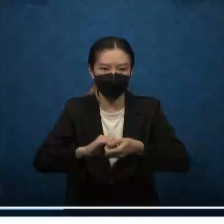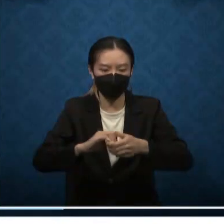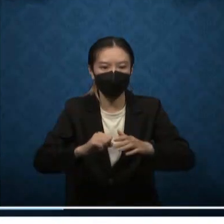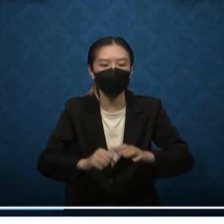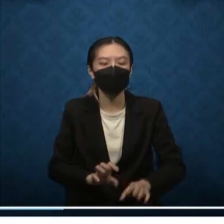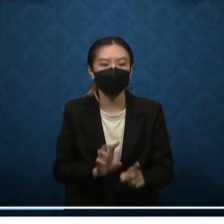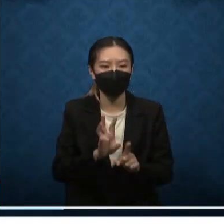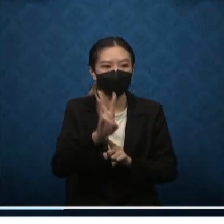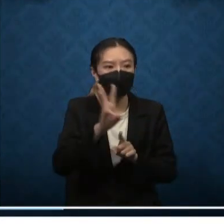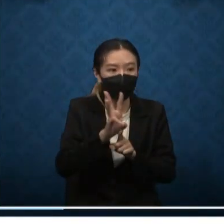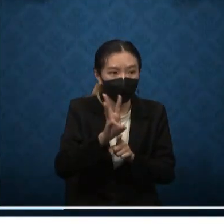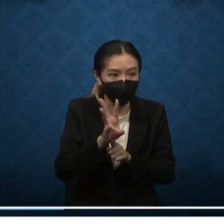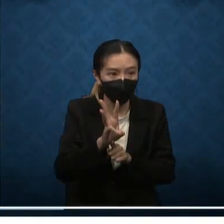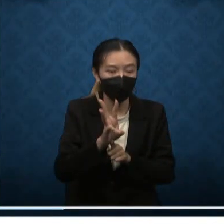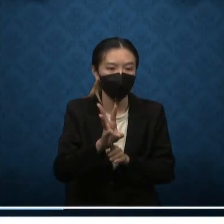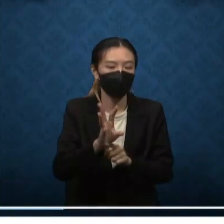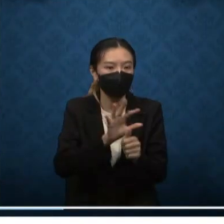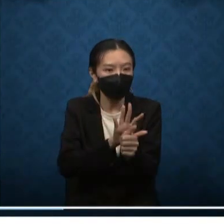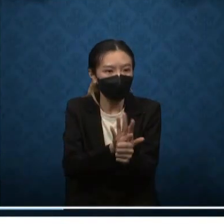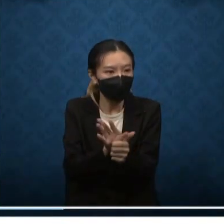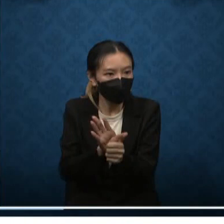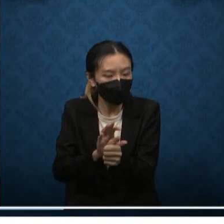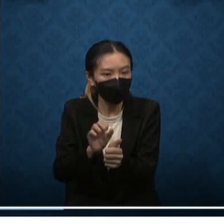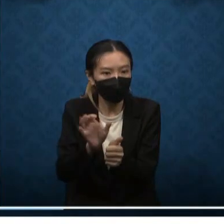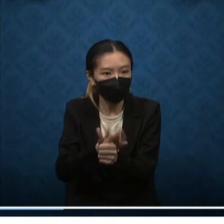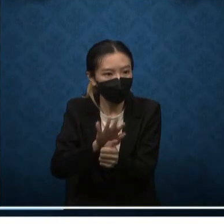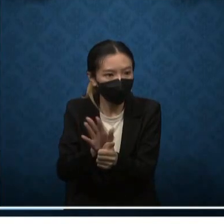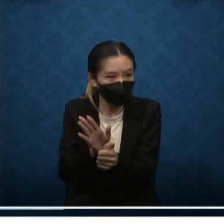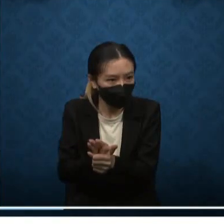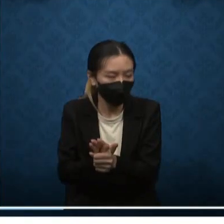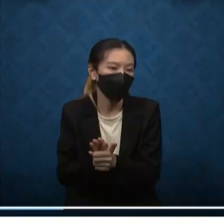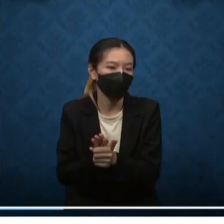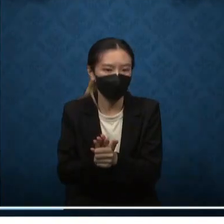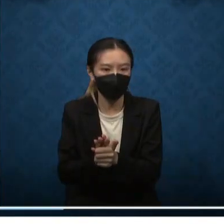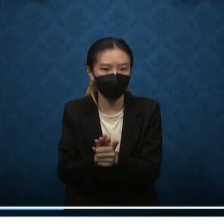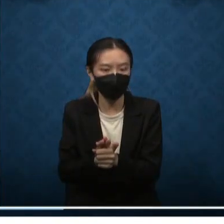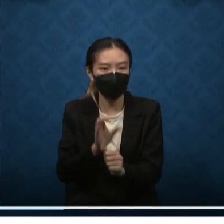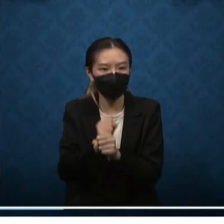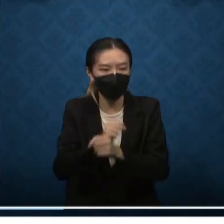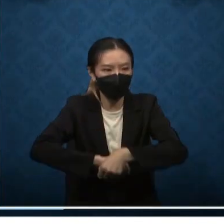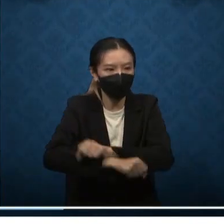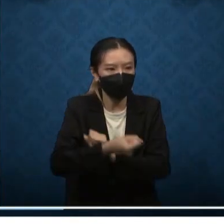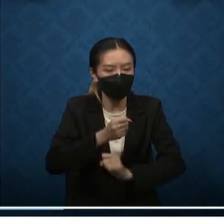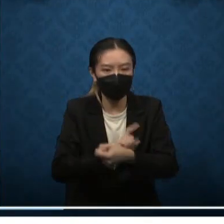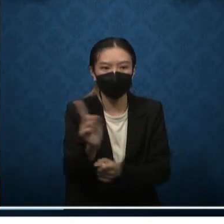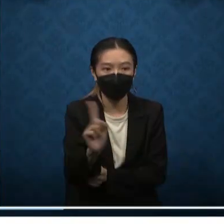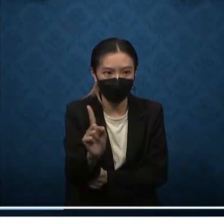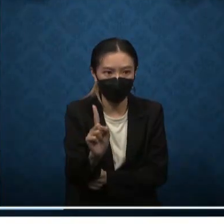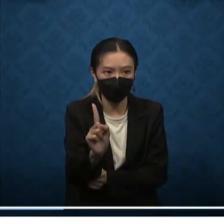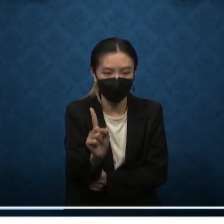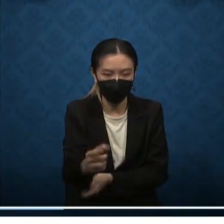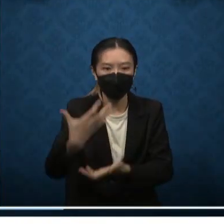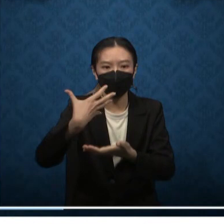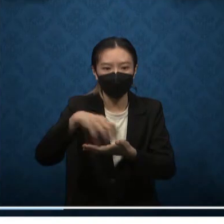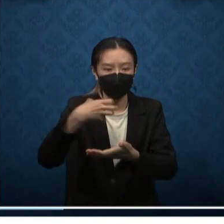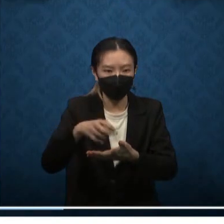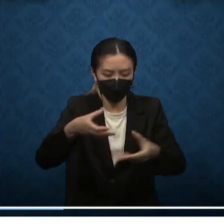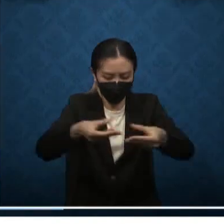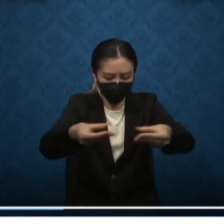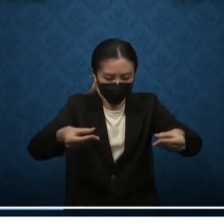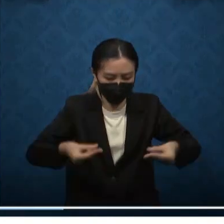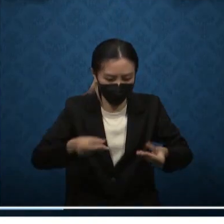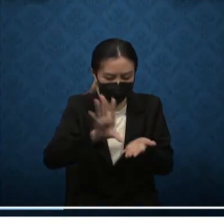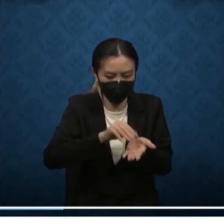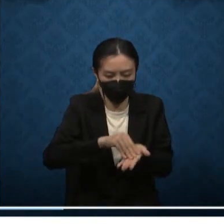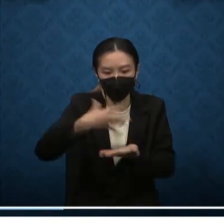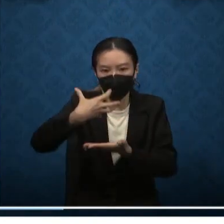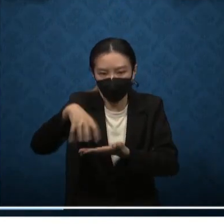จ